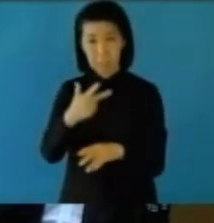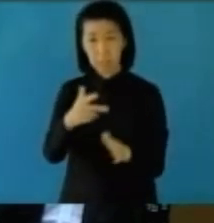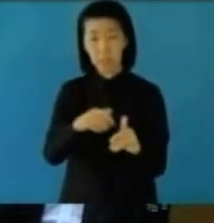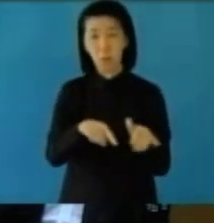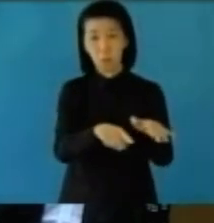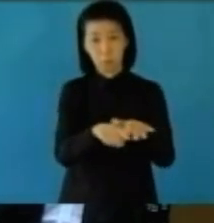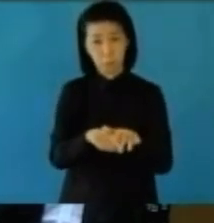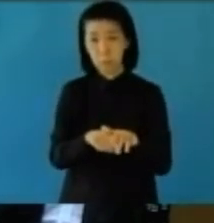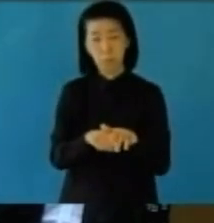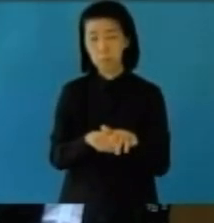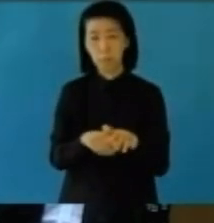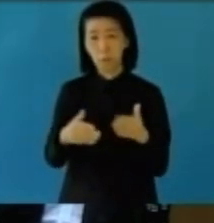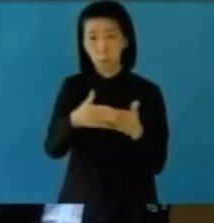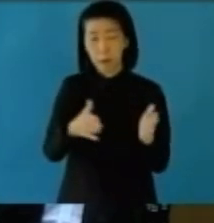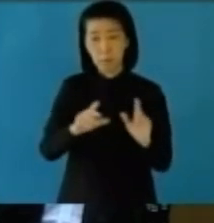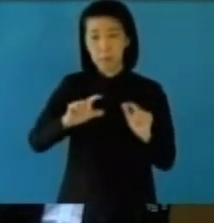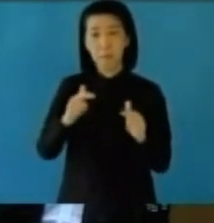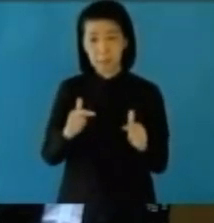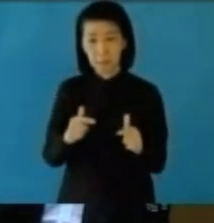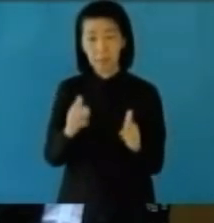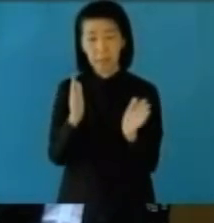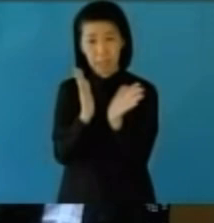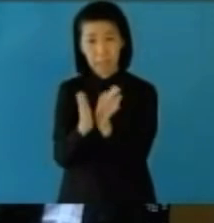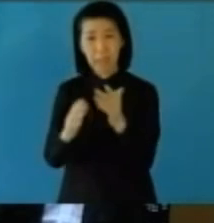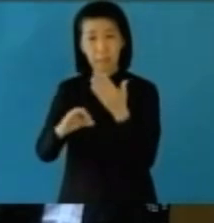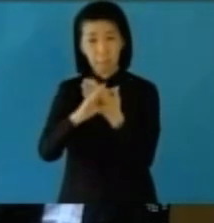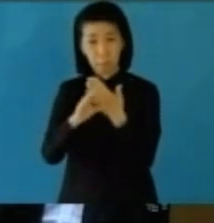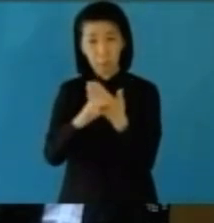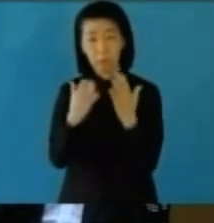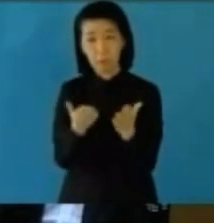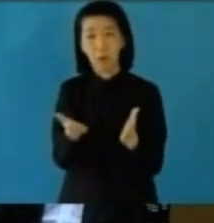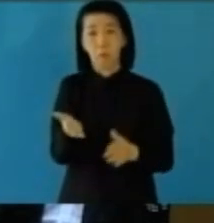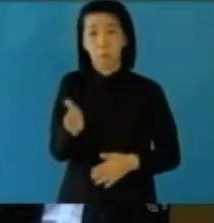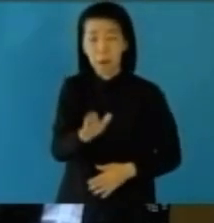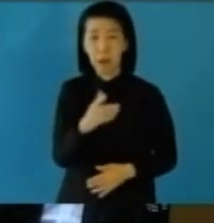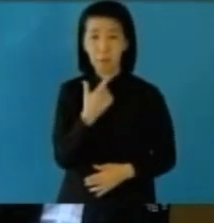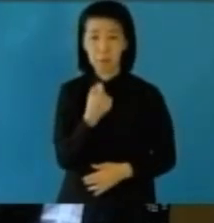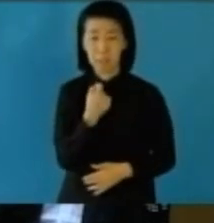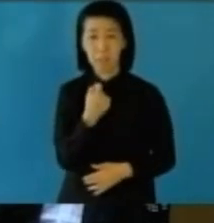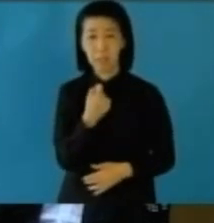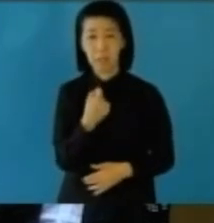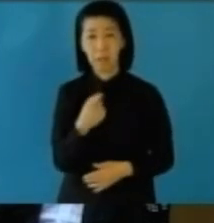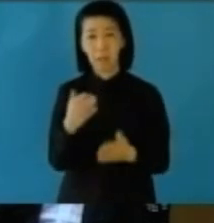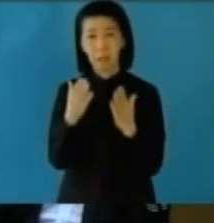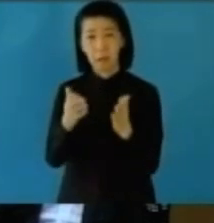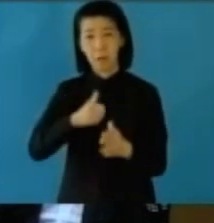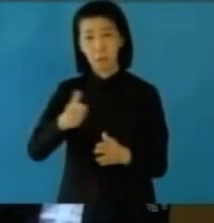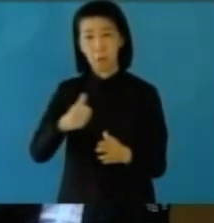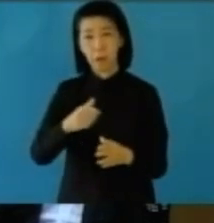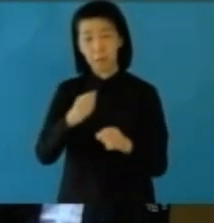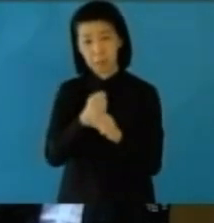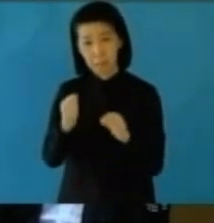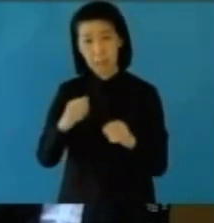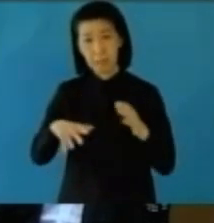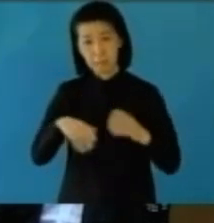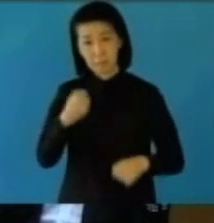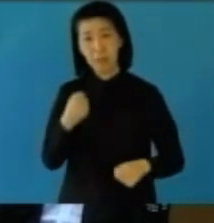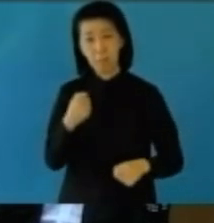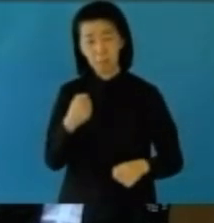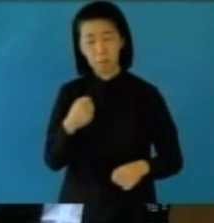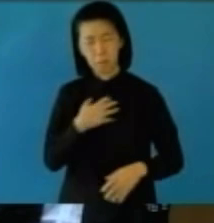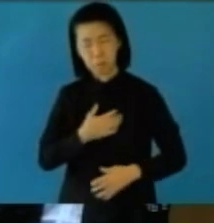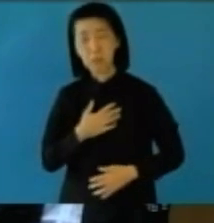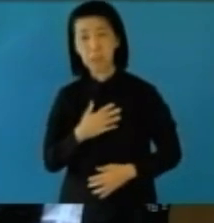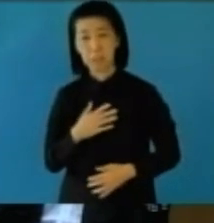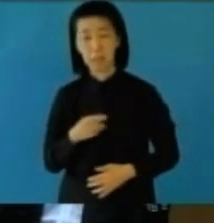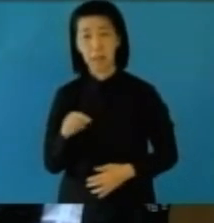立で、県でですね、一個モデルを作っていただきたいと。本当にこの不登校の方々の思いというのは非常に強いんです。どうかですね、知事、そのご